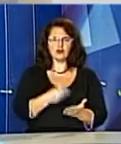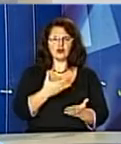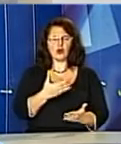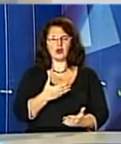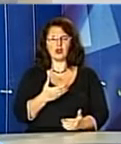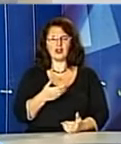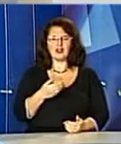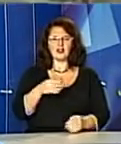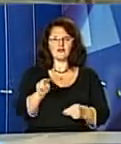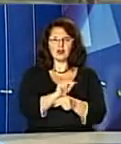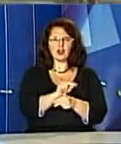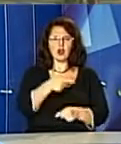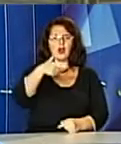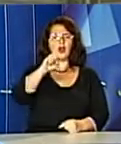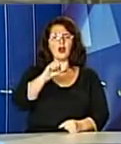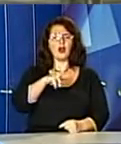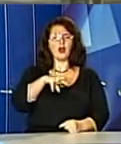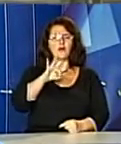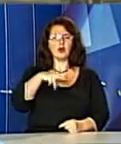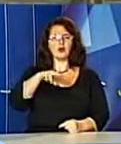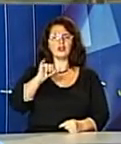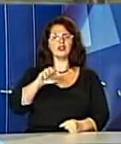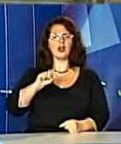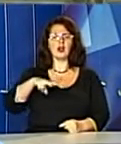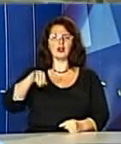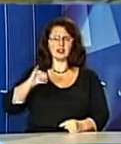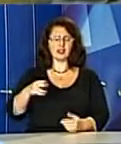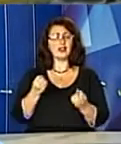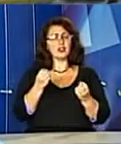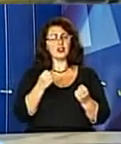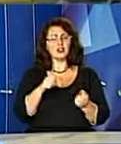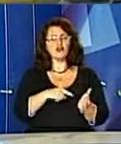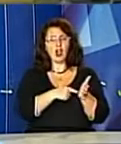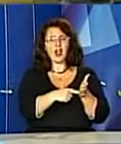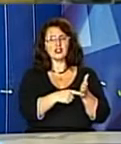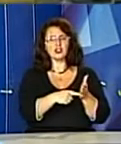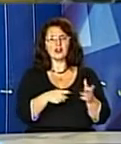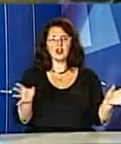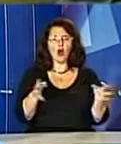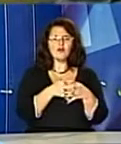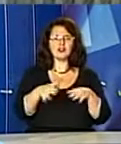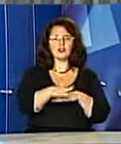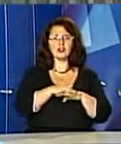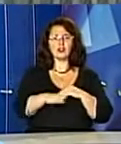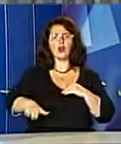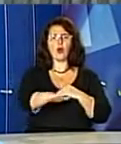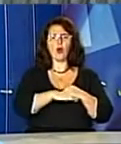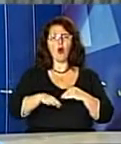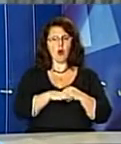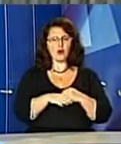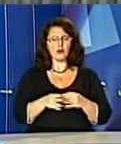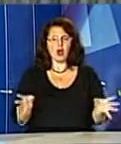яке називається гемодіаліз. Під час звіту також акцентувалася увага на процесі об'єднання територіальних громад. Область ухвалила перспективу